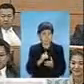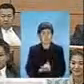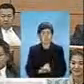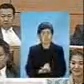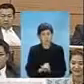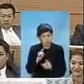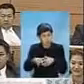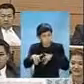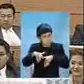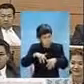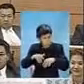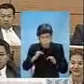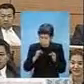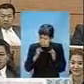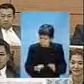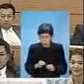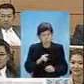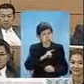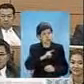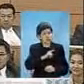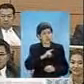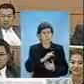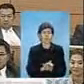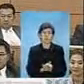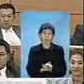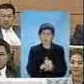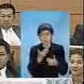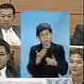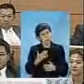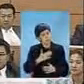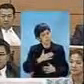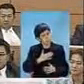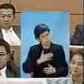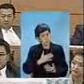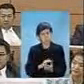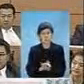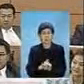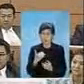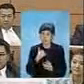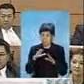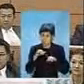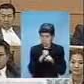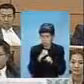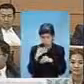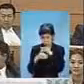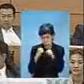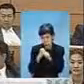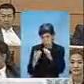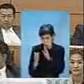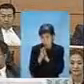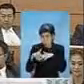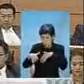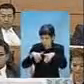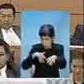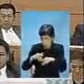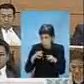ต้องให้ประชาชนตัดสินใจมาว่านายณัฐวุฒิไสเกลือมีบทบาทเคลื่อนไหวร่วมกับประชาชน